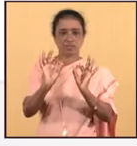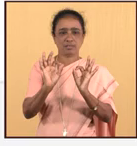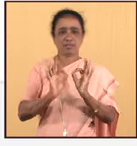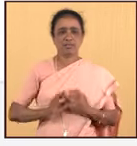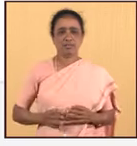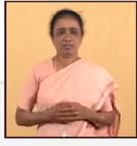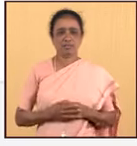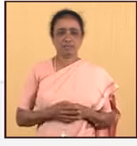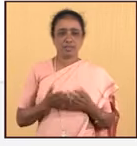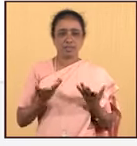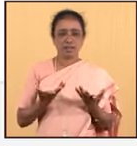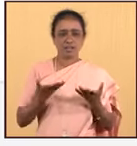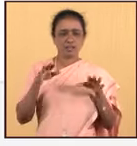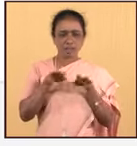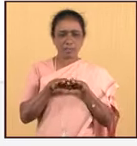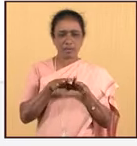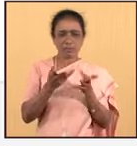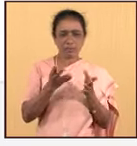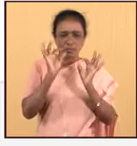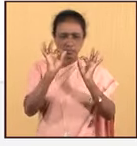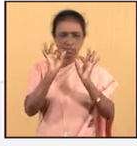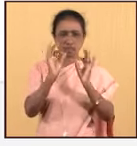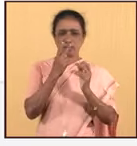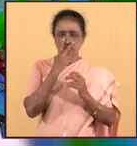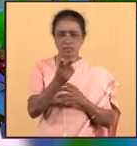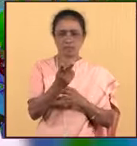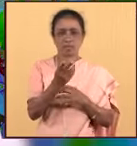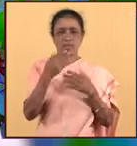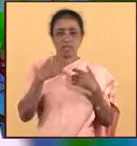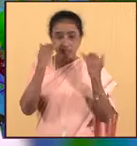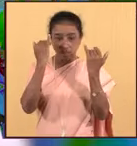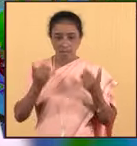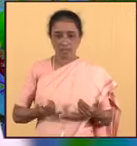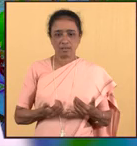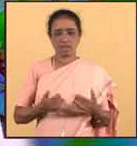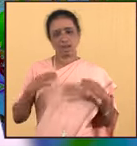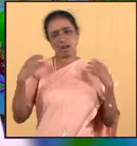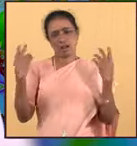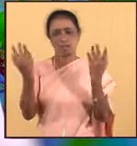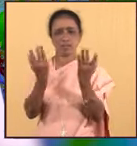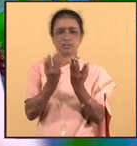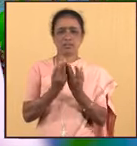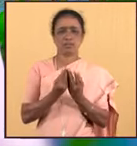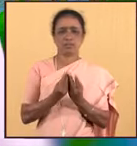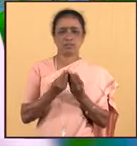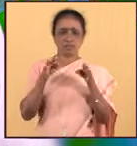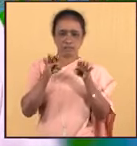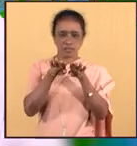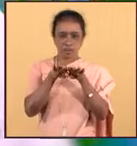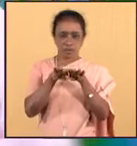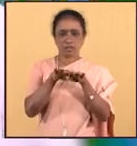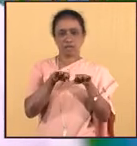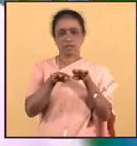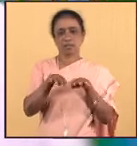செய்து கொண்டிருக்கிறது. அப்போ சமய சார்பின் முக்கியத்துவம் பார்த்தோம் அப்படின்னா, இந்தியாவில் அனைத்து